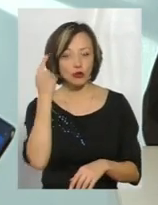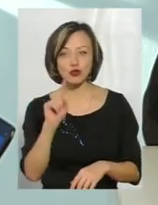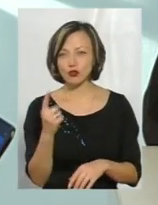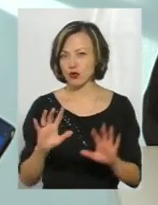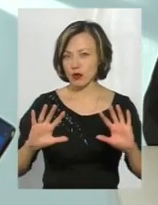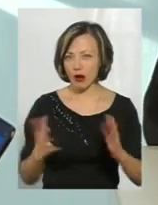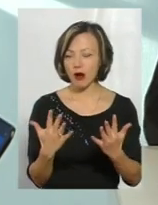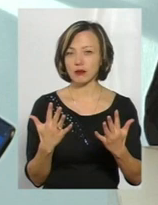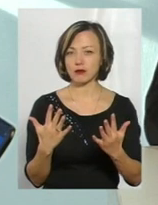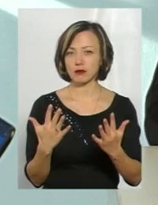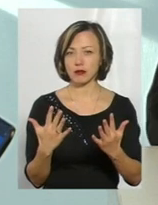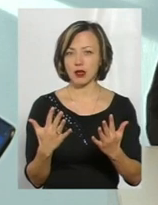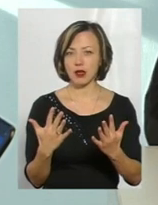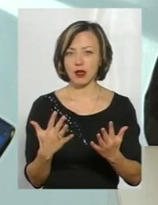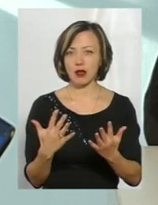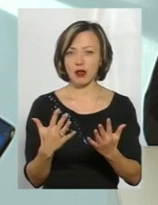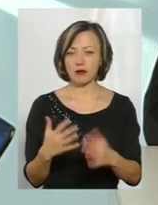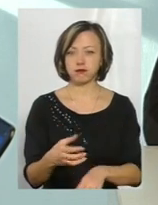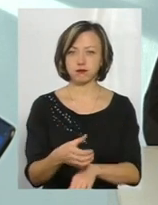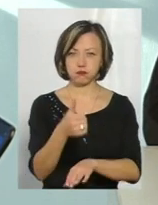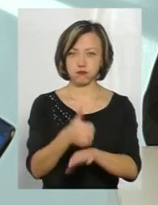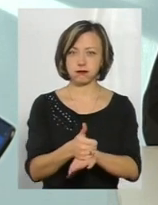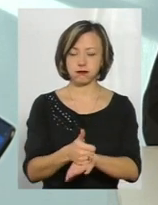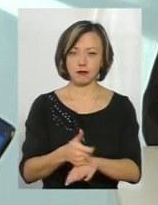б це вдруг вони, ну, чого б це раптом вони приїхали